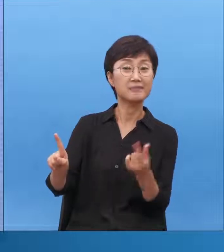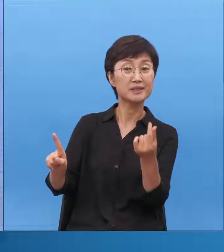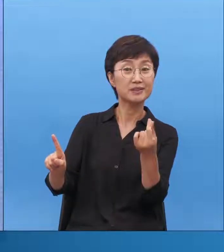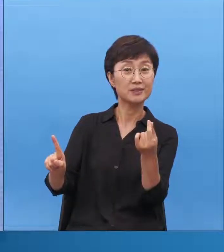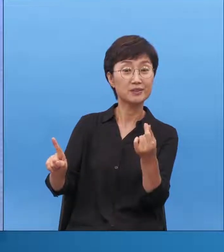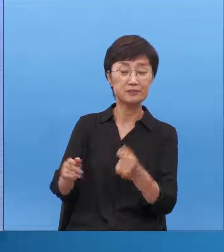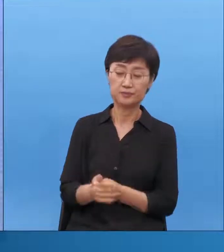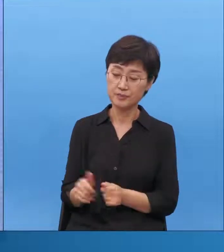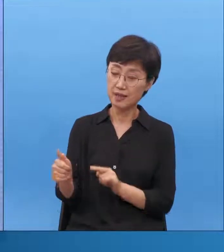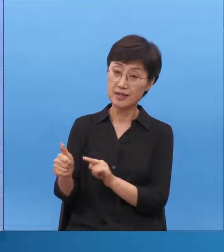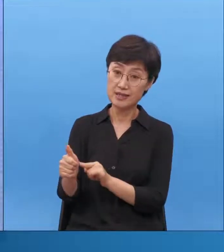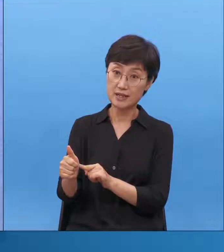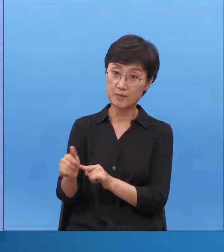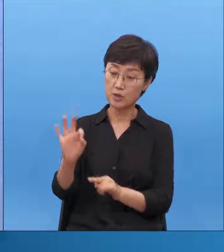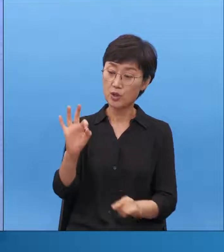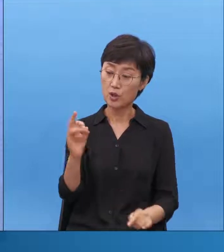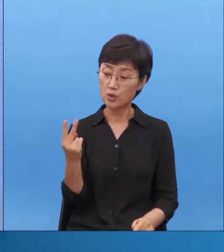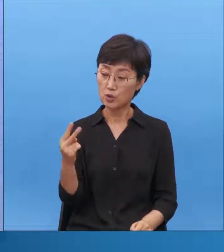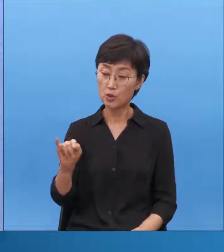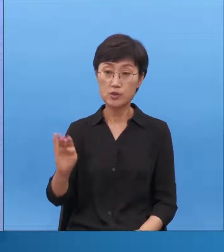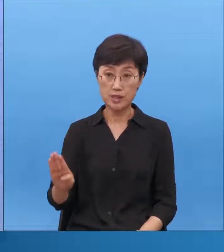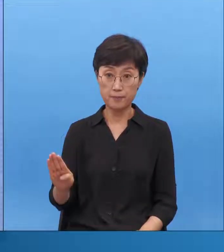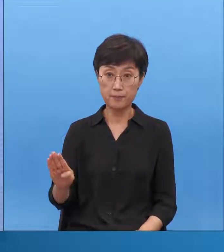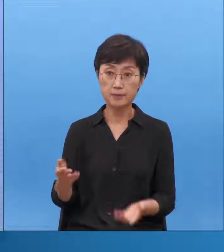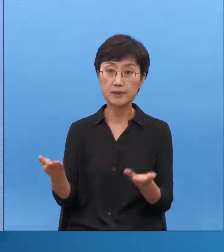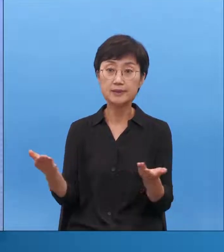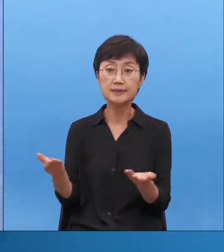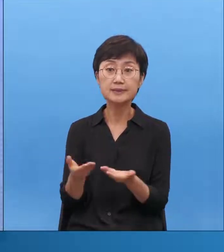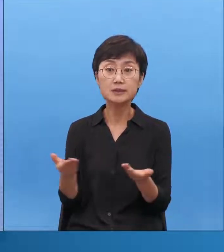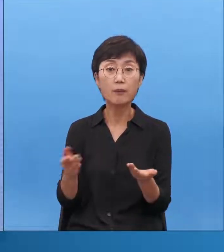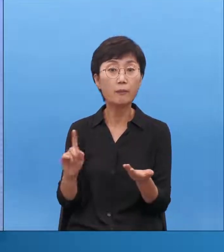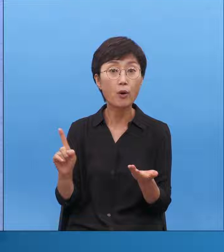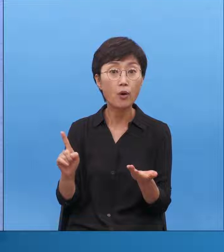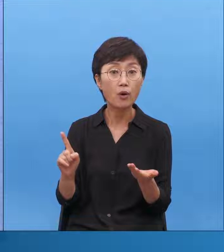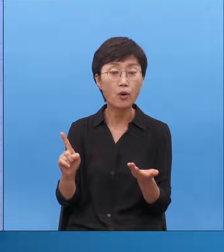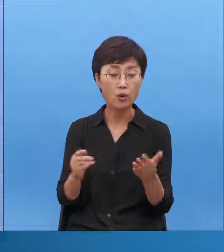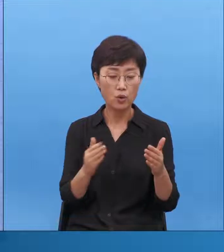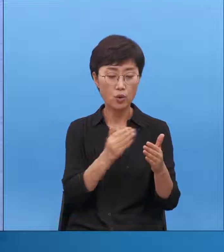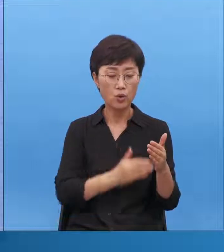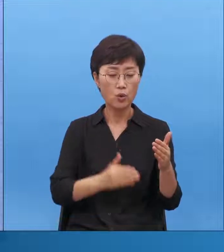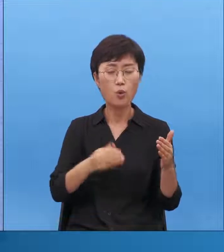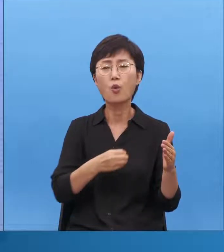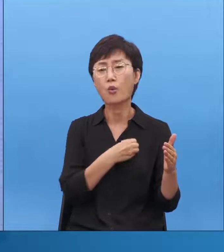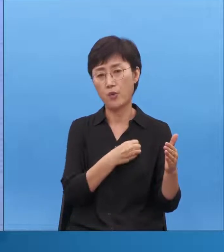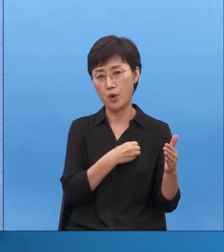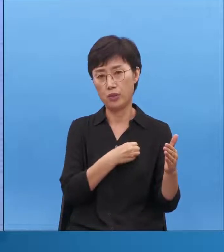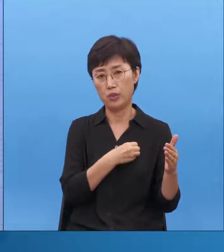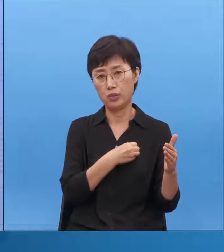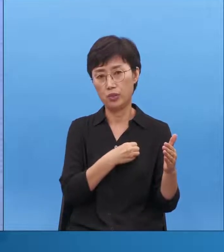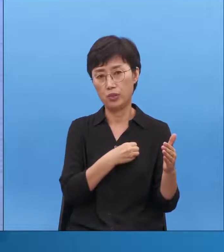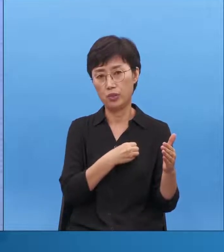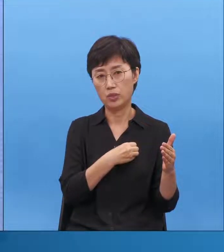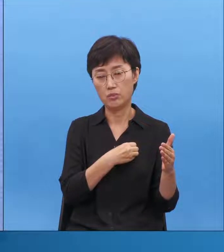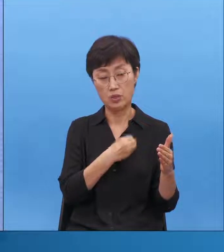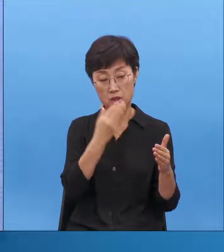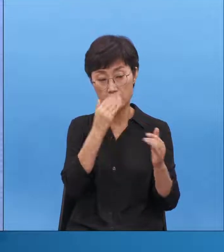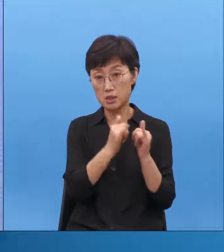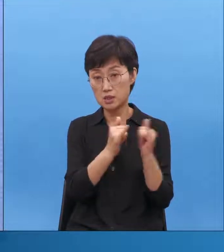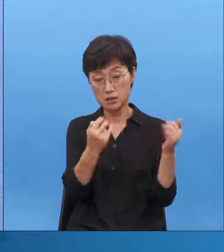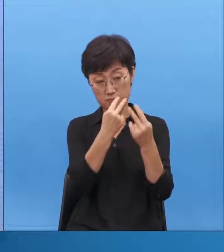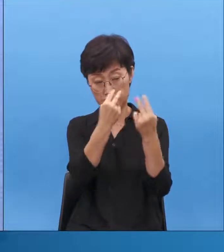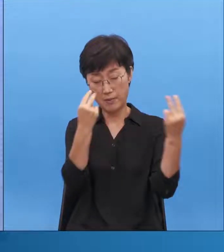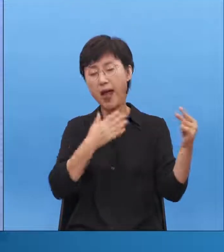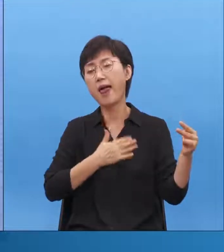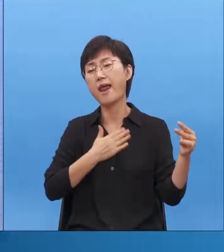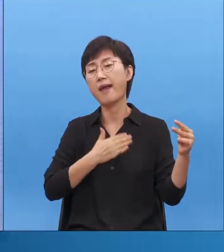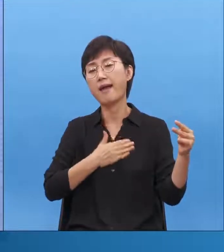사람 직업이 공회원이라는 거는요. 이스라엘의 대표입니다. The fact that he was a prominent member of the council, his occupation, he was a